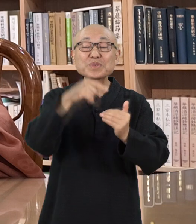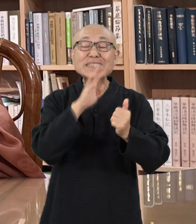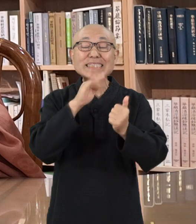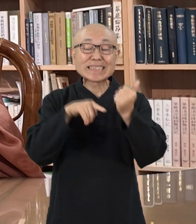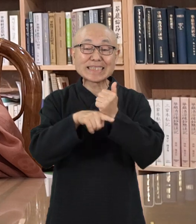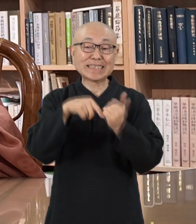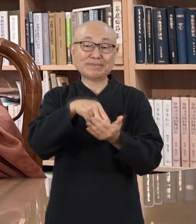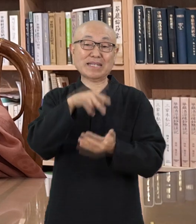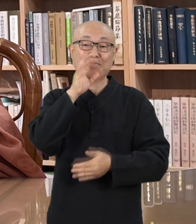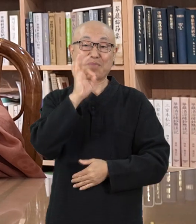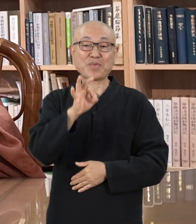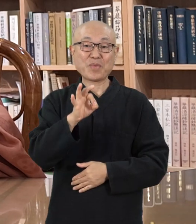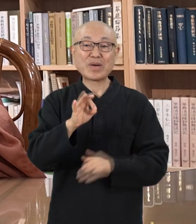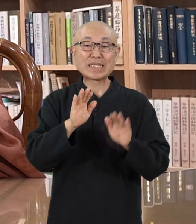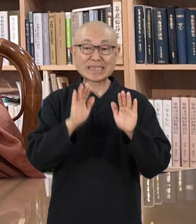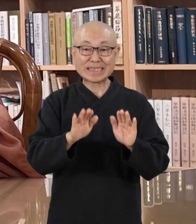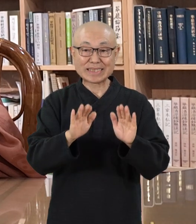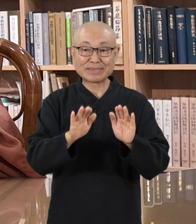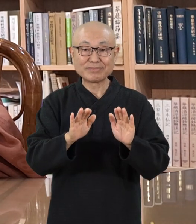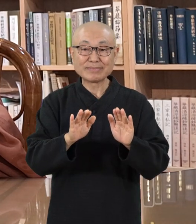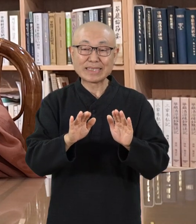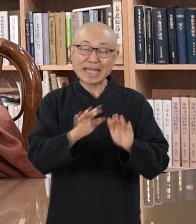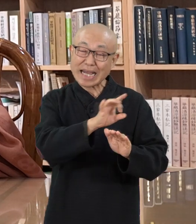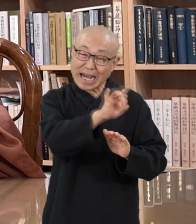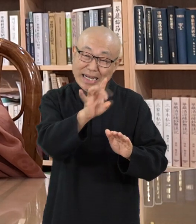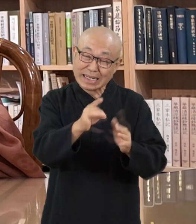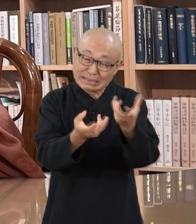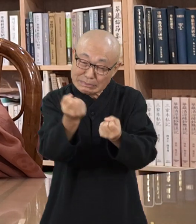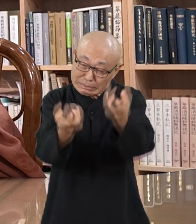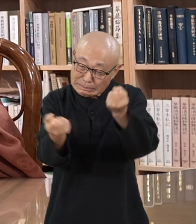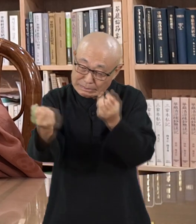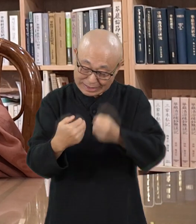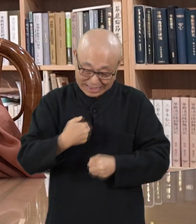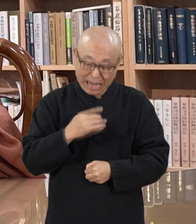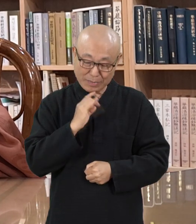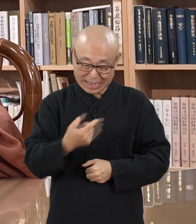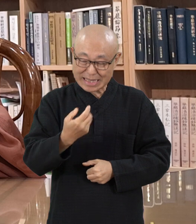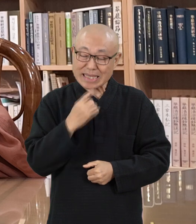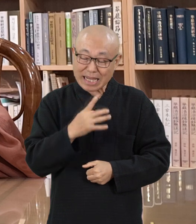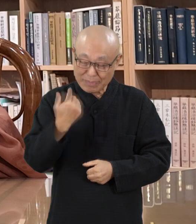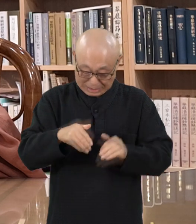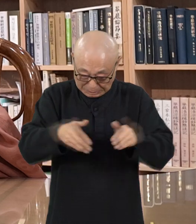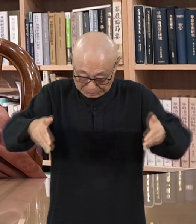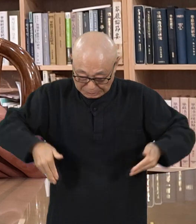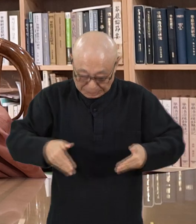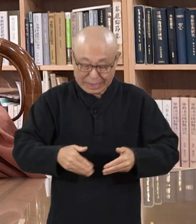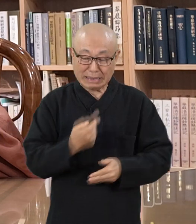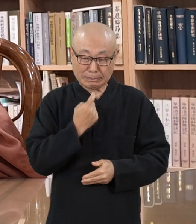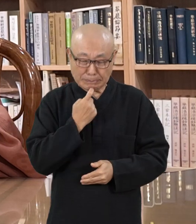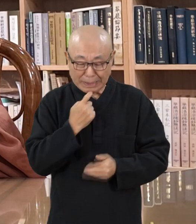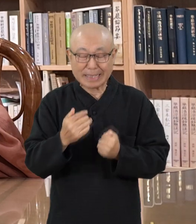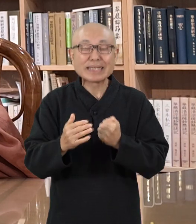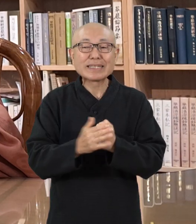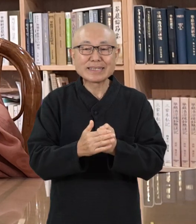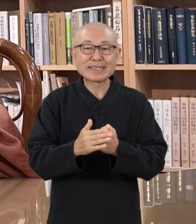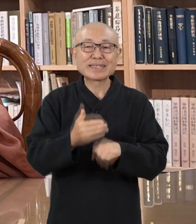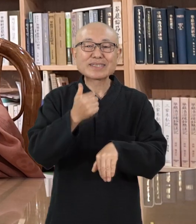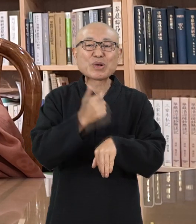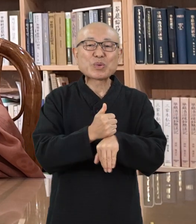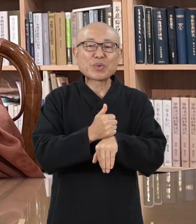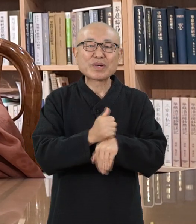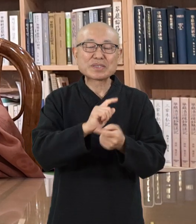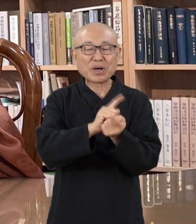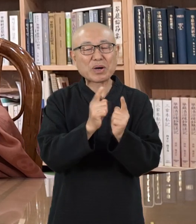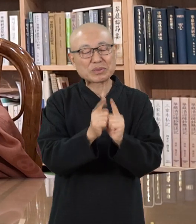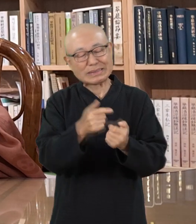보고 우리는 지금 너무 개별적인 거에 집착하고 개별적인 거에 집착하다 보니까 서로